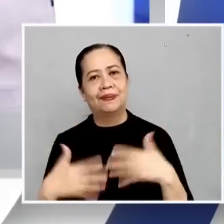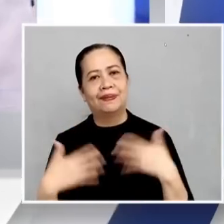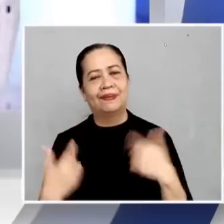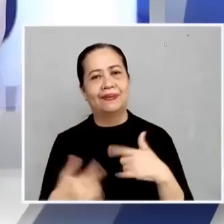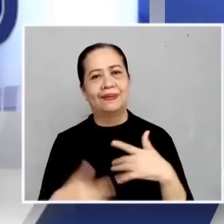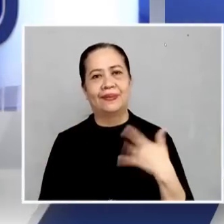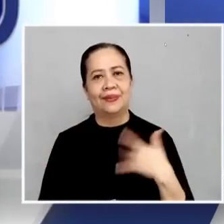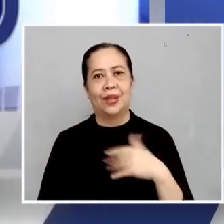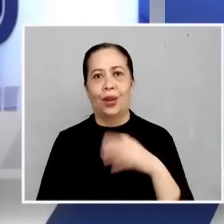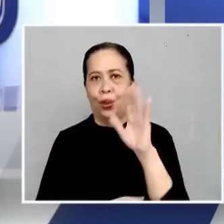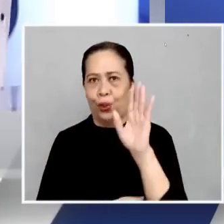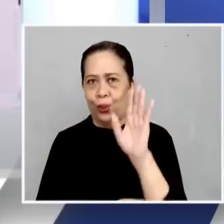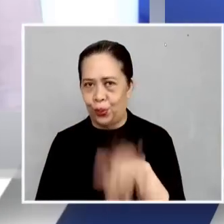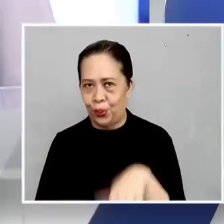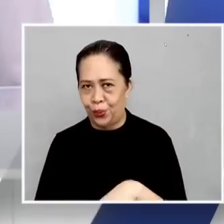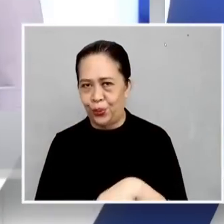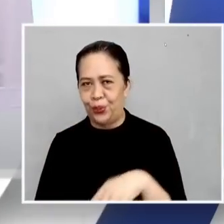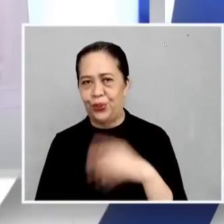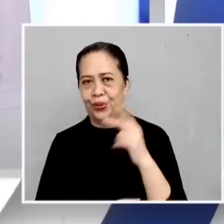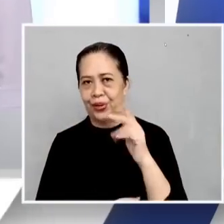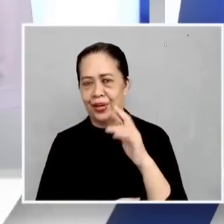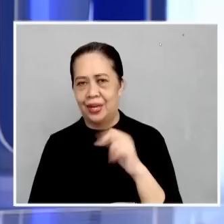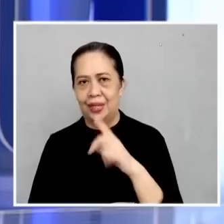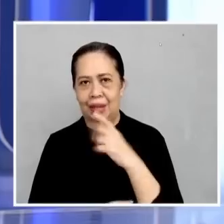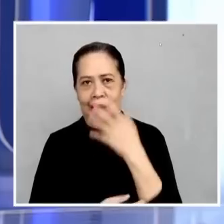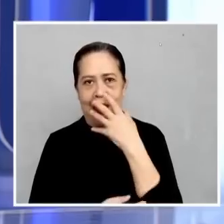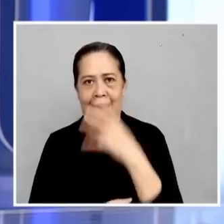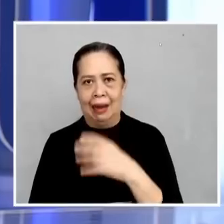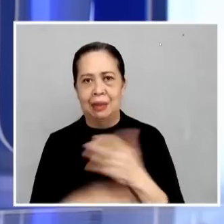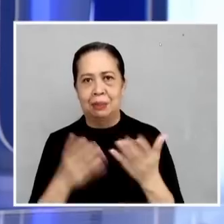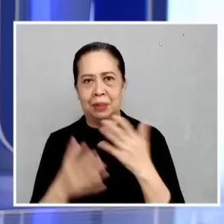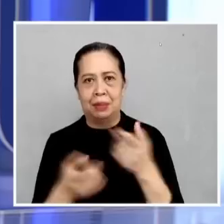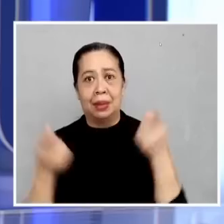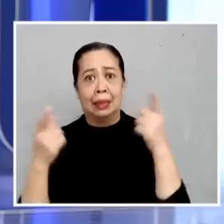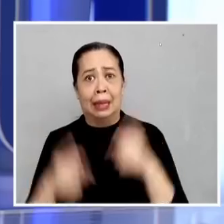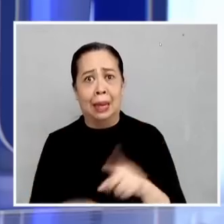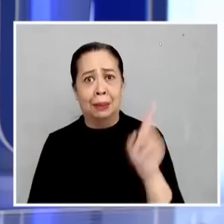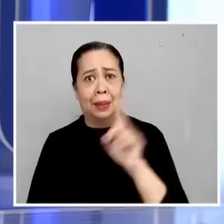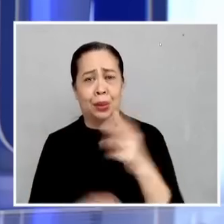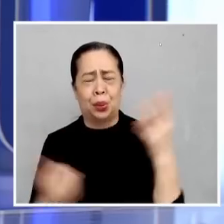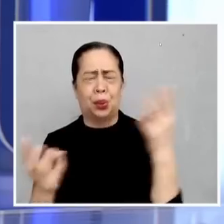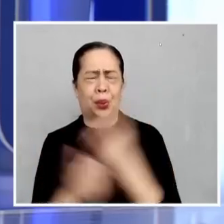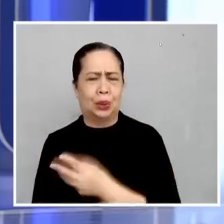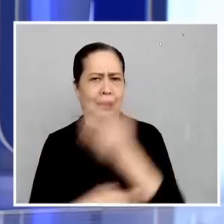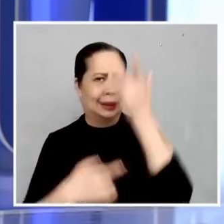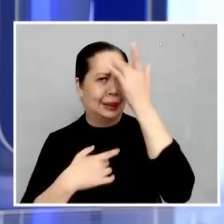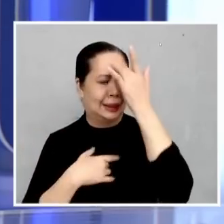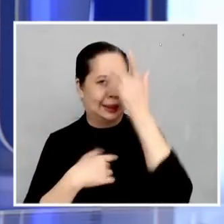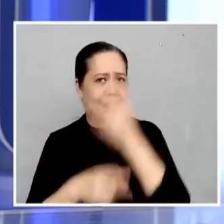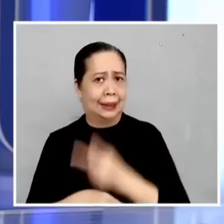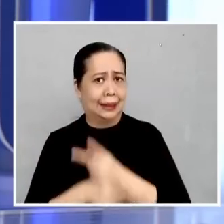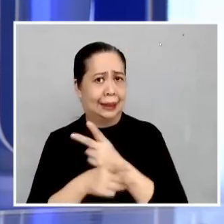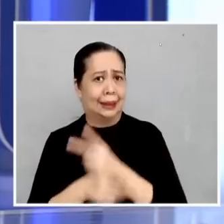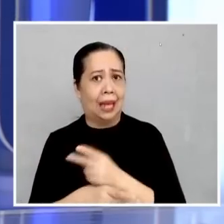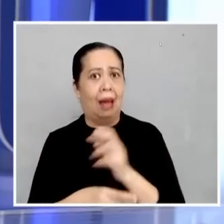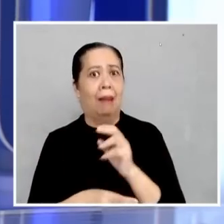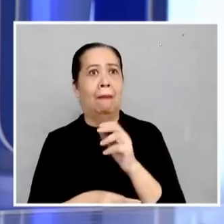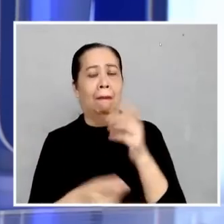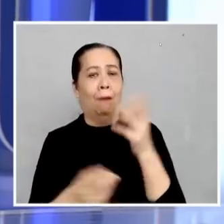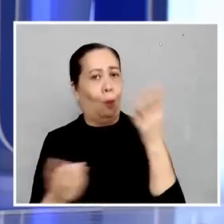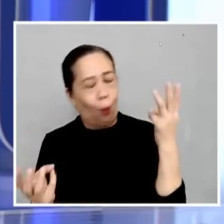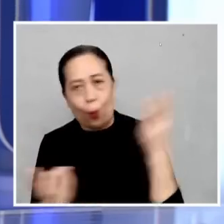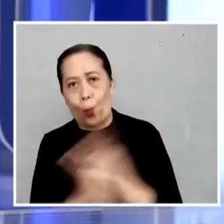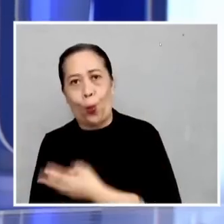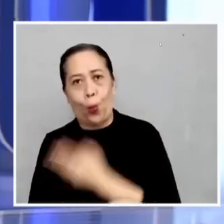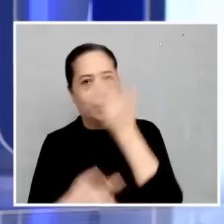Nako, ating Karen, ang matinding init, posibleng mauwi sa mga malalalang sakit, ha? Malalalalang sakit.